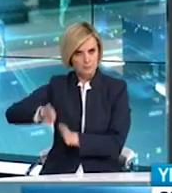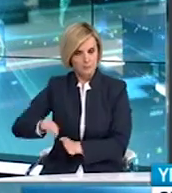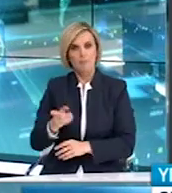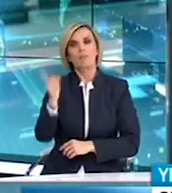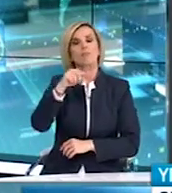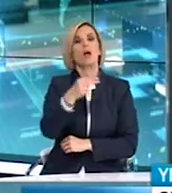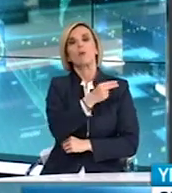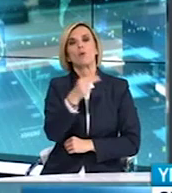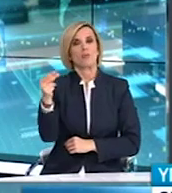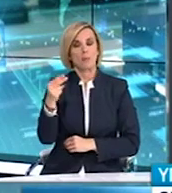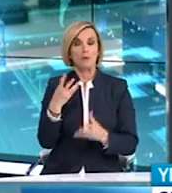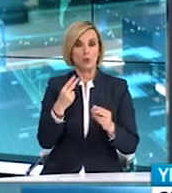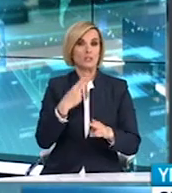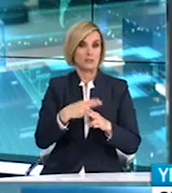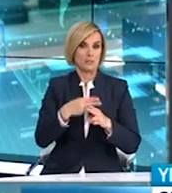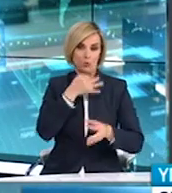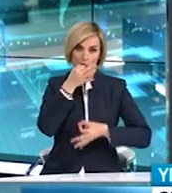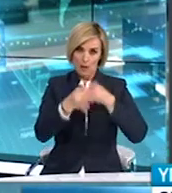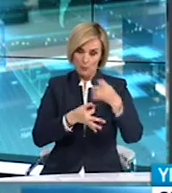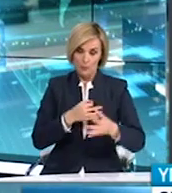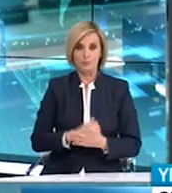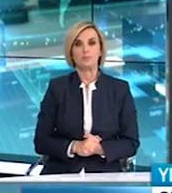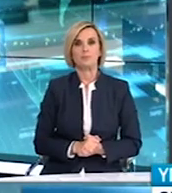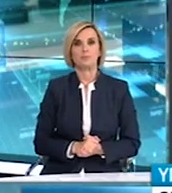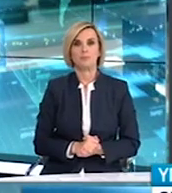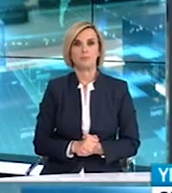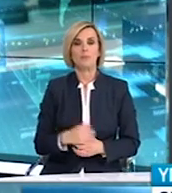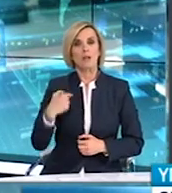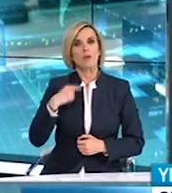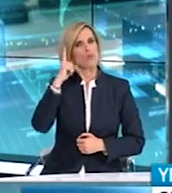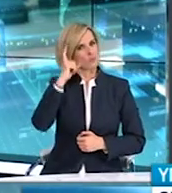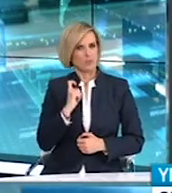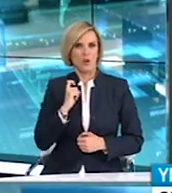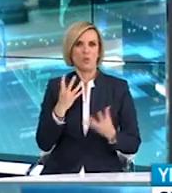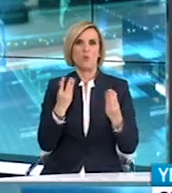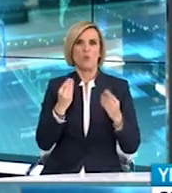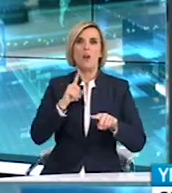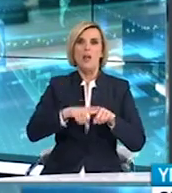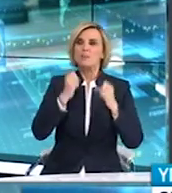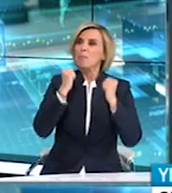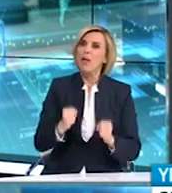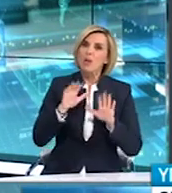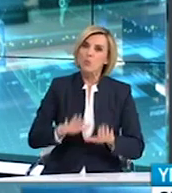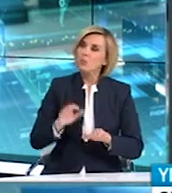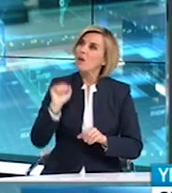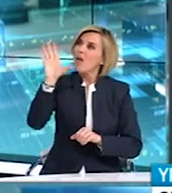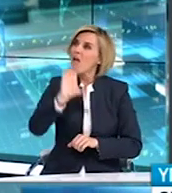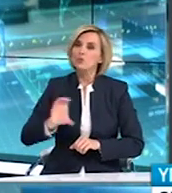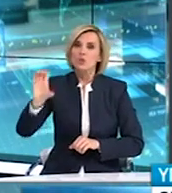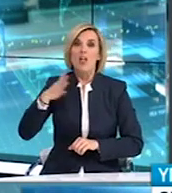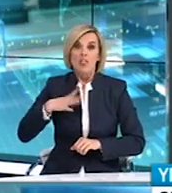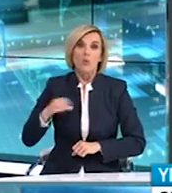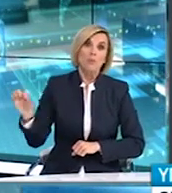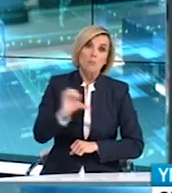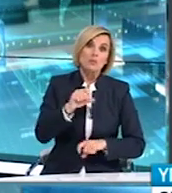που εκτιμώ ότι είναι πάρα πολύ σημαντικό. Γνωρίζω ότι πολλοί Έλληνες θα ήθελαν να επιστρέψουν, όμως πρέπει να είναι ξεκάθαρο ότι